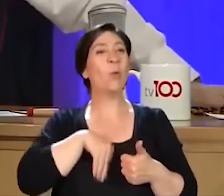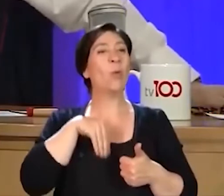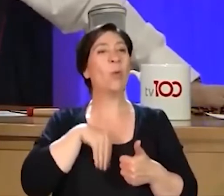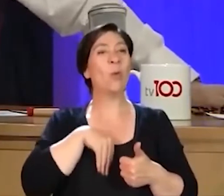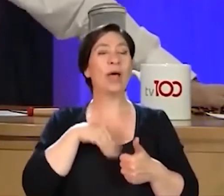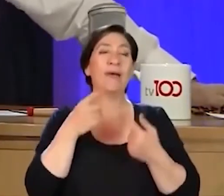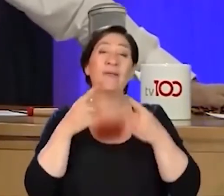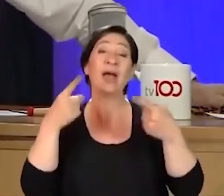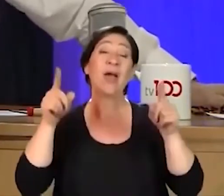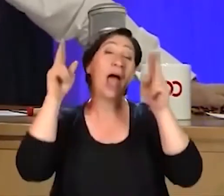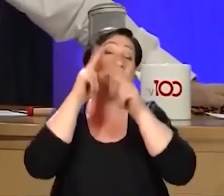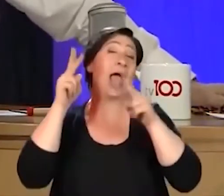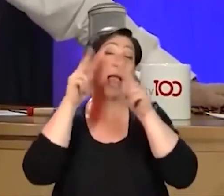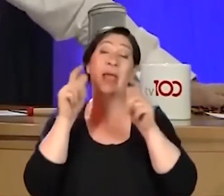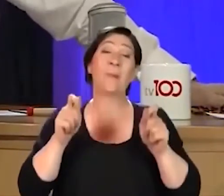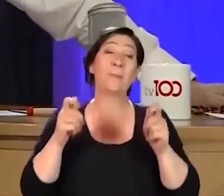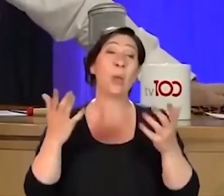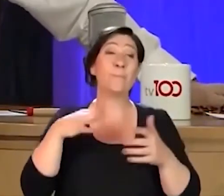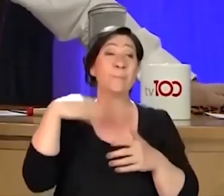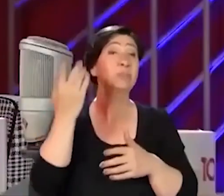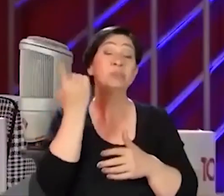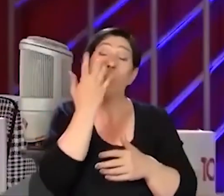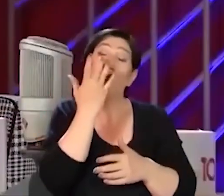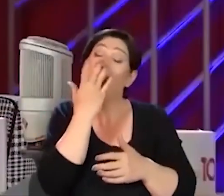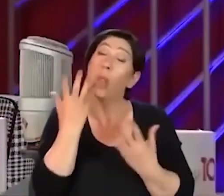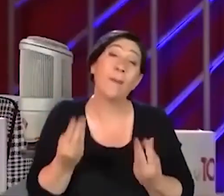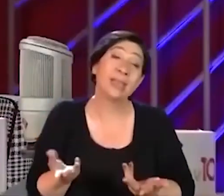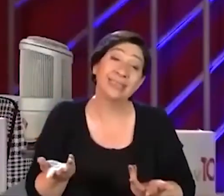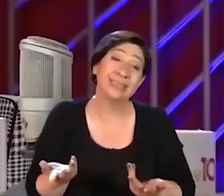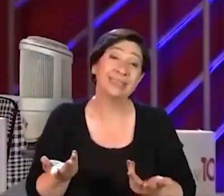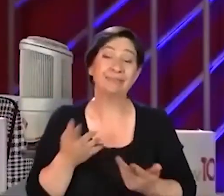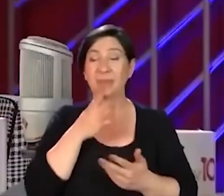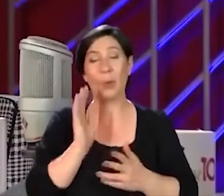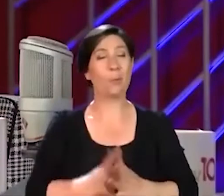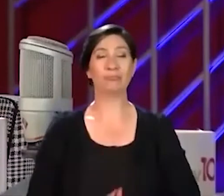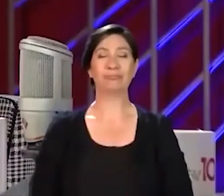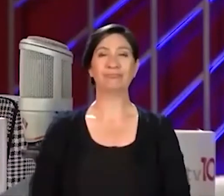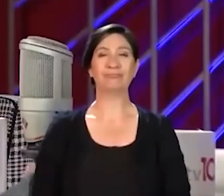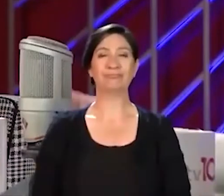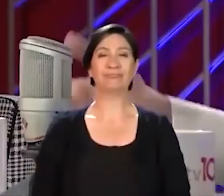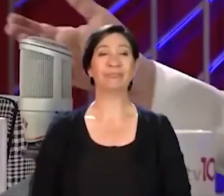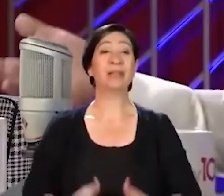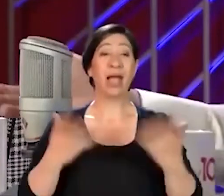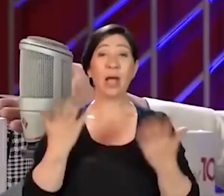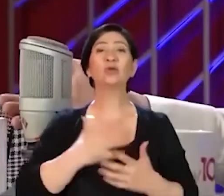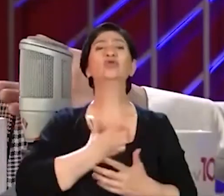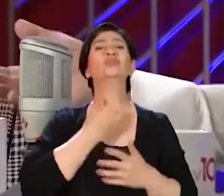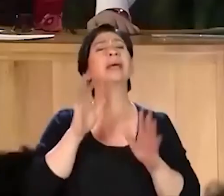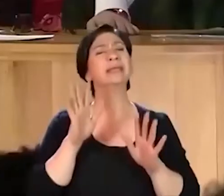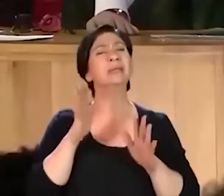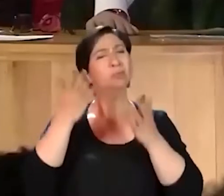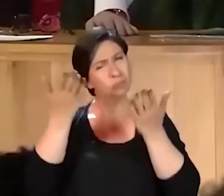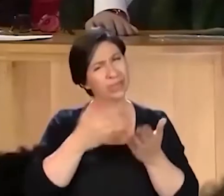başka bir herkese başka bir hayal kurdurabilir başka bir şey mi bekliyorlardı bilmiyorum yani Hatta ben de dedim ki Üzülmeyin